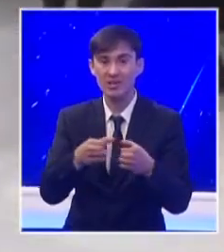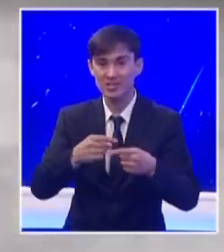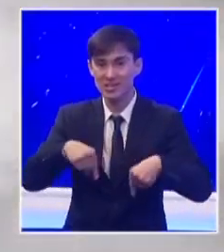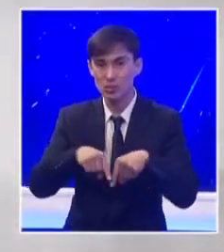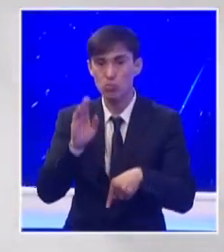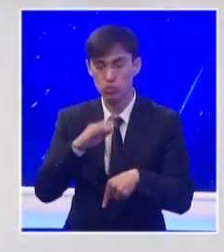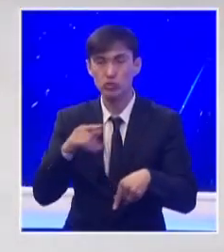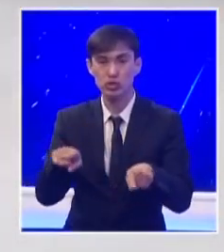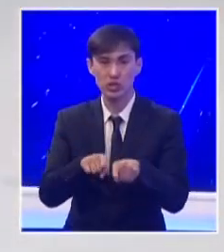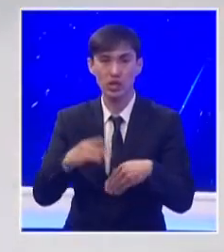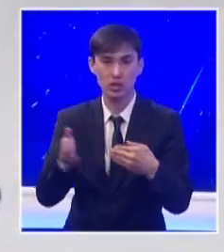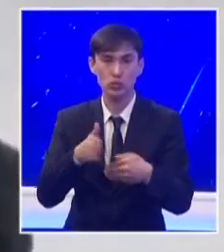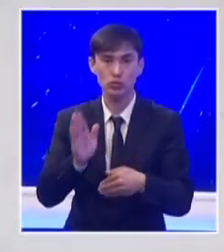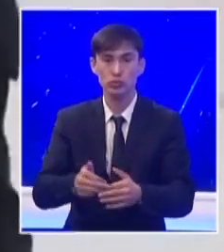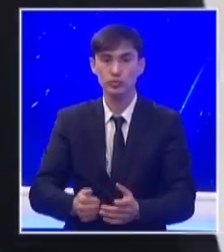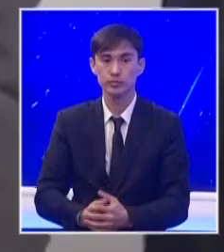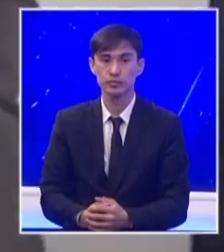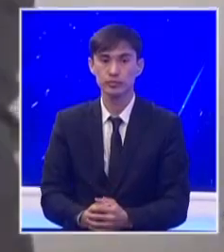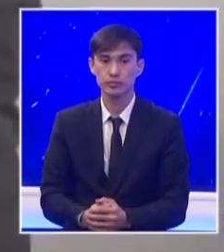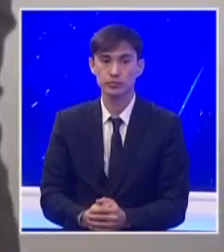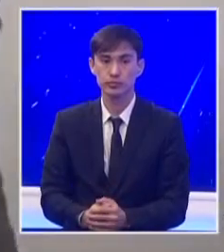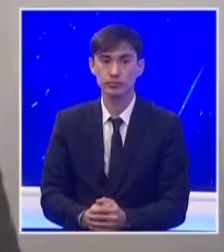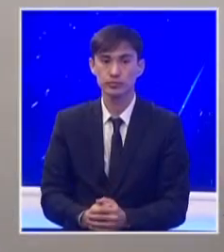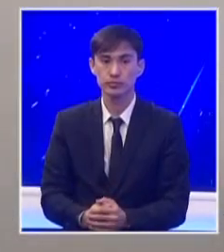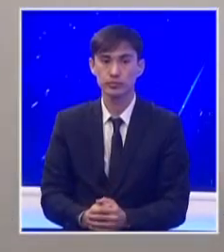организациям, будет ждать такой же удел.